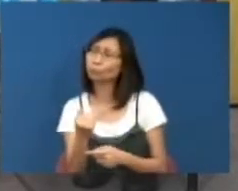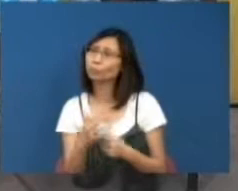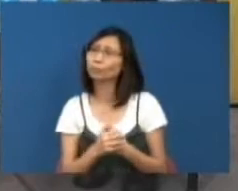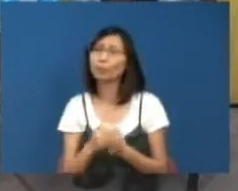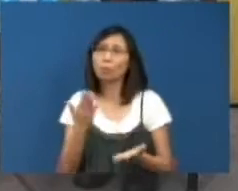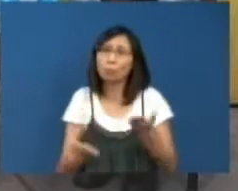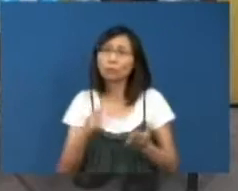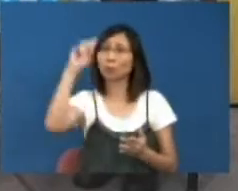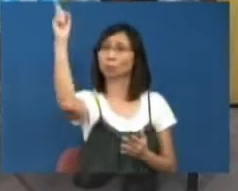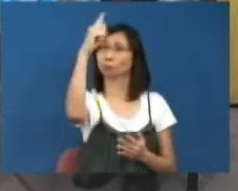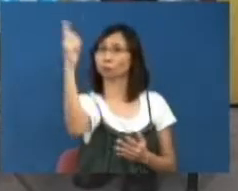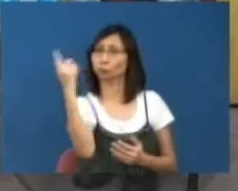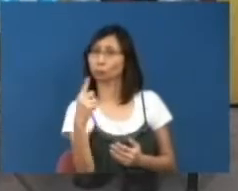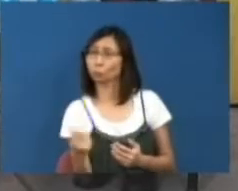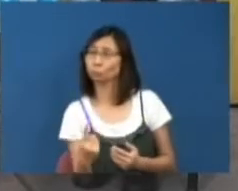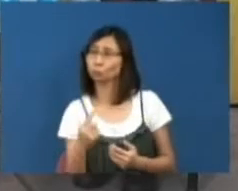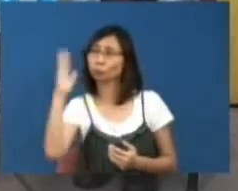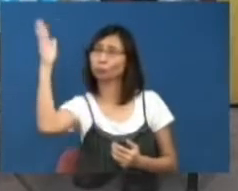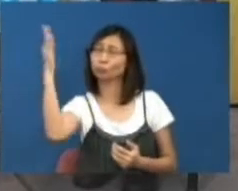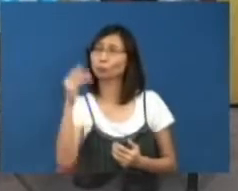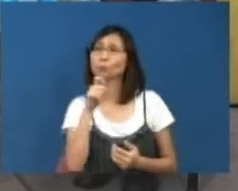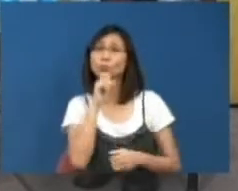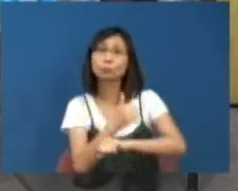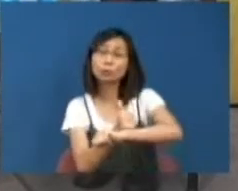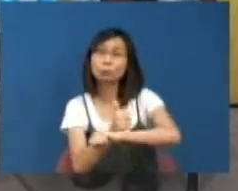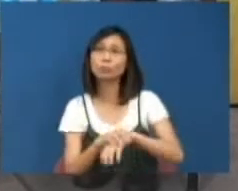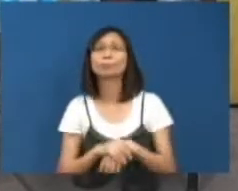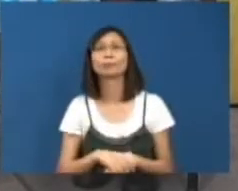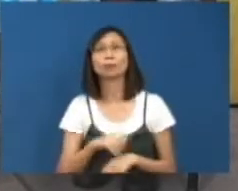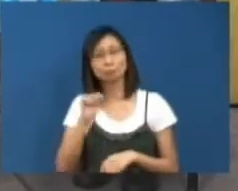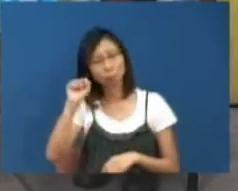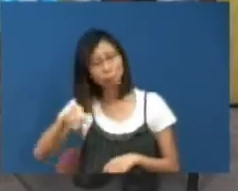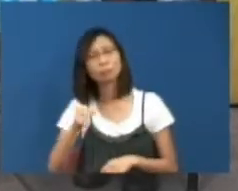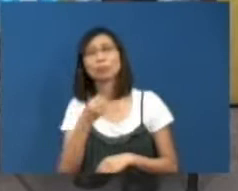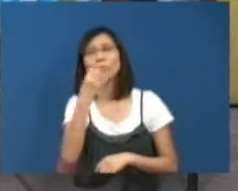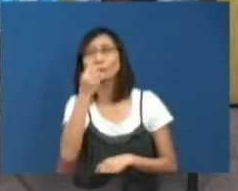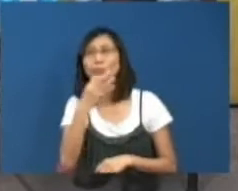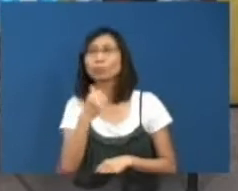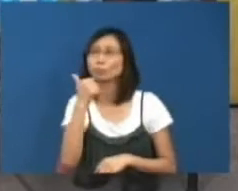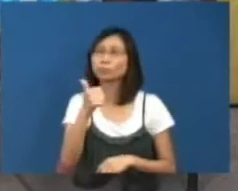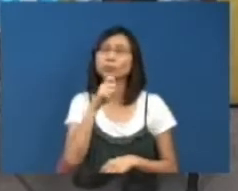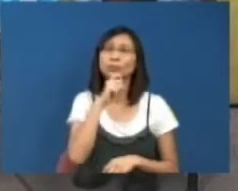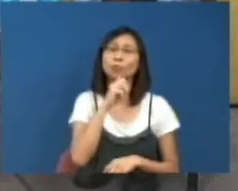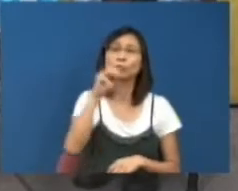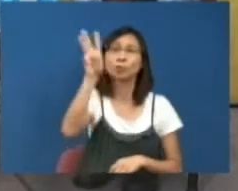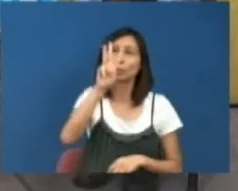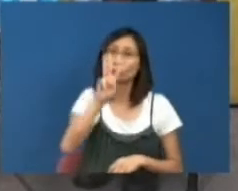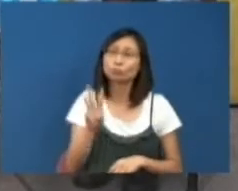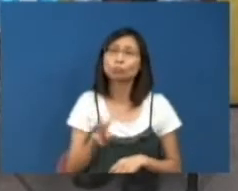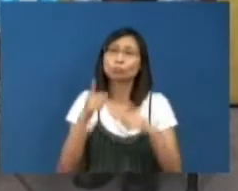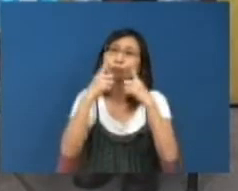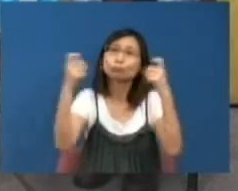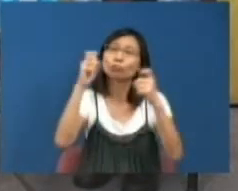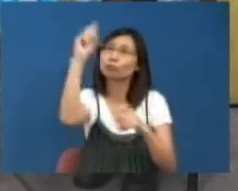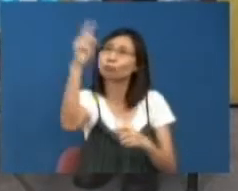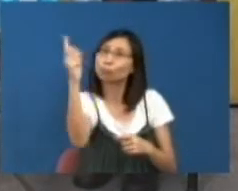龍捲風都有機會嘅喎，係咪咧？ 有啊，因為香港嘅水域附近 都有水龍捲， 係有水龍捲㗎。 有，我都見